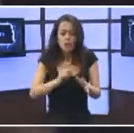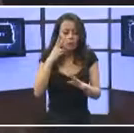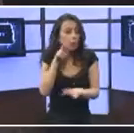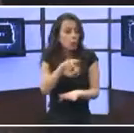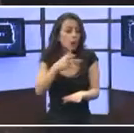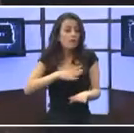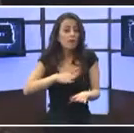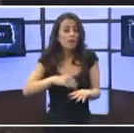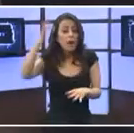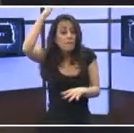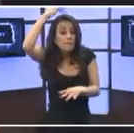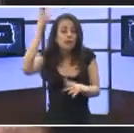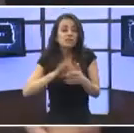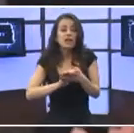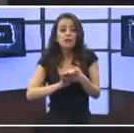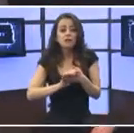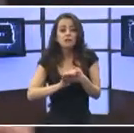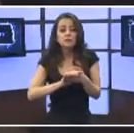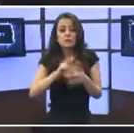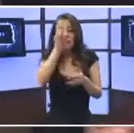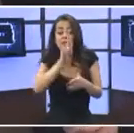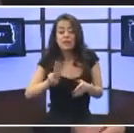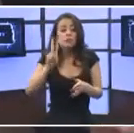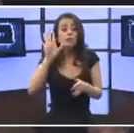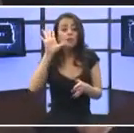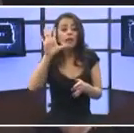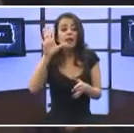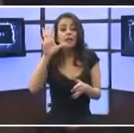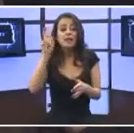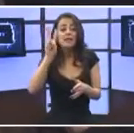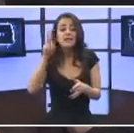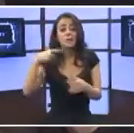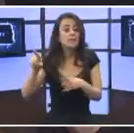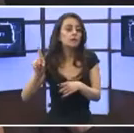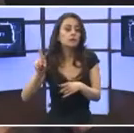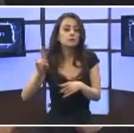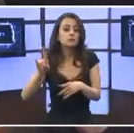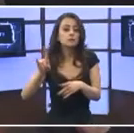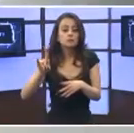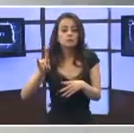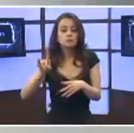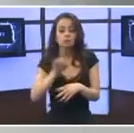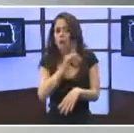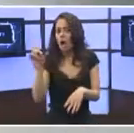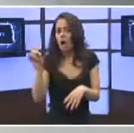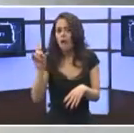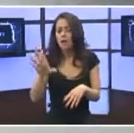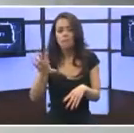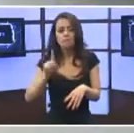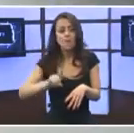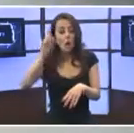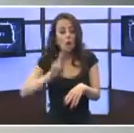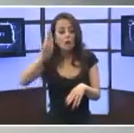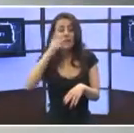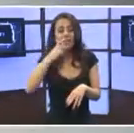evet. 752 bin nüfusuyla yani, İstanbul'un en büyük ilçesi. Tabii ki. Tabii 17 ki. Yıl önce. O rakamdı. Hayır, hayır, 17 yıl önce o